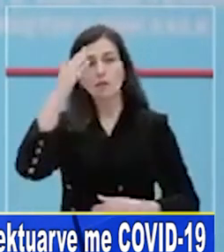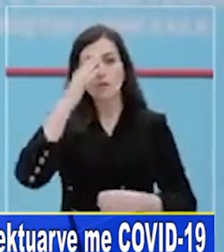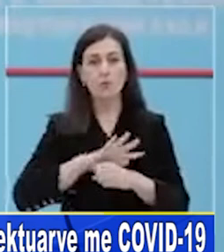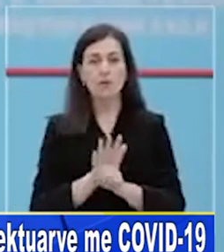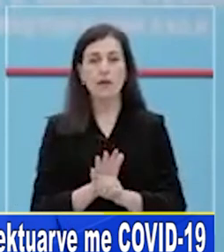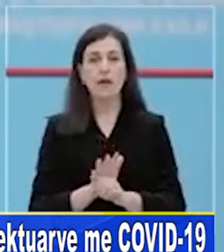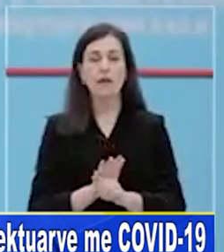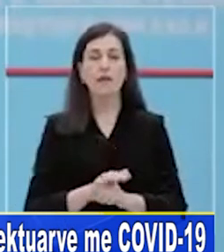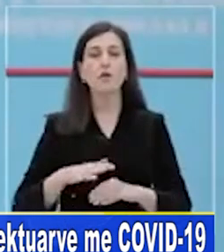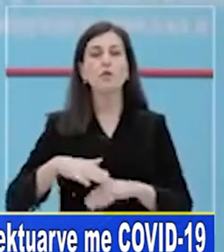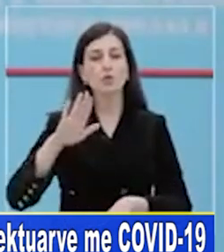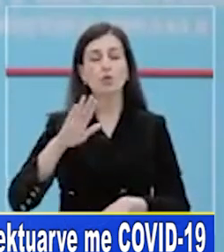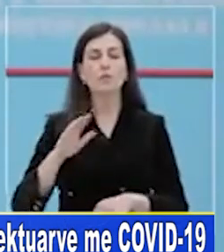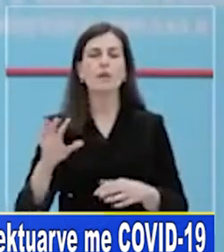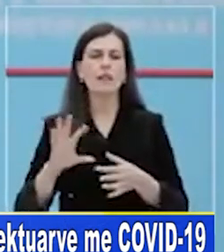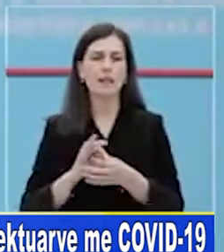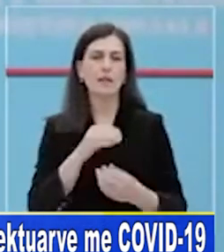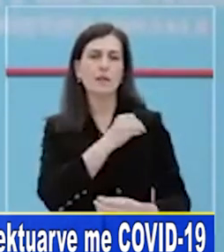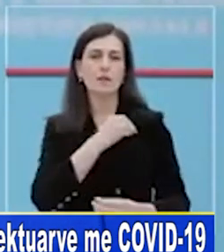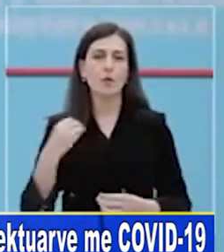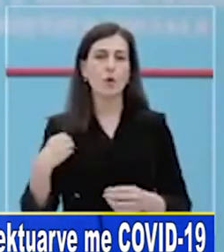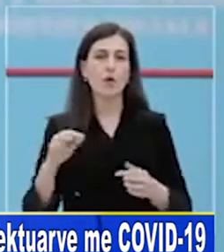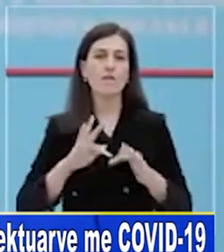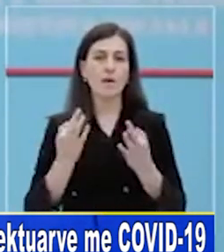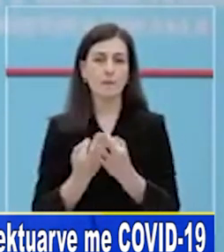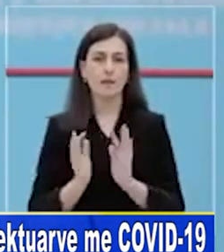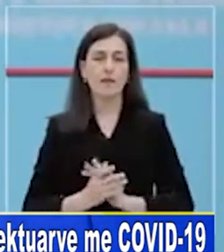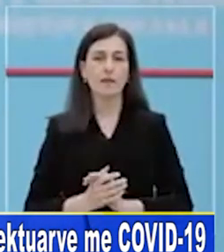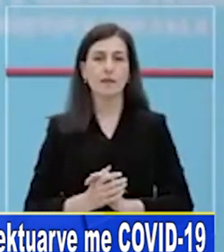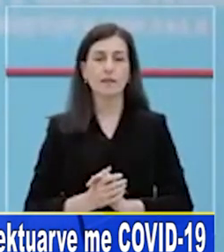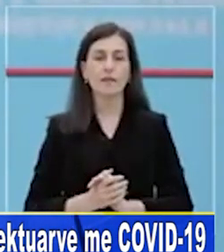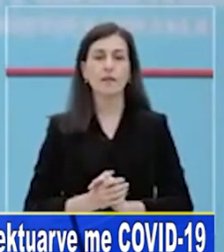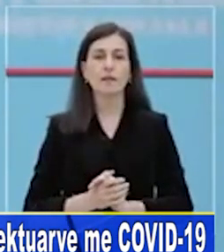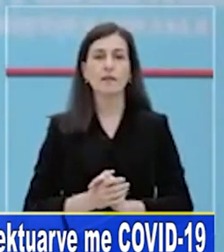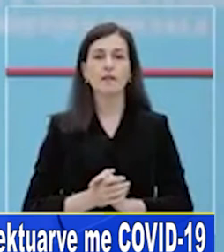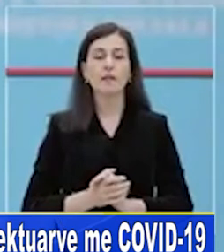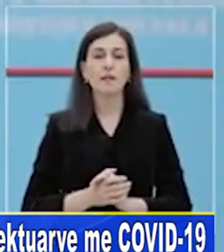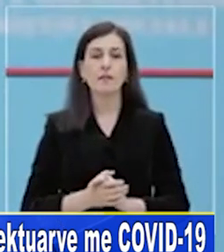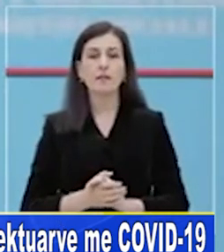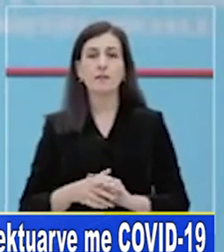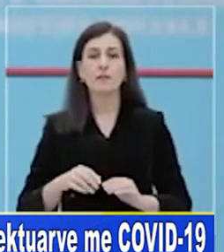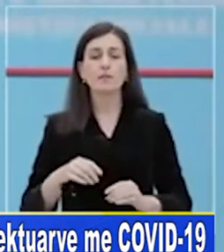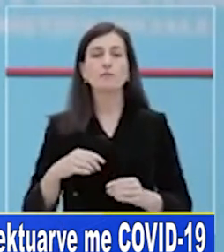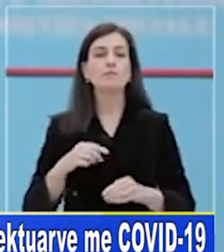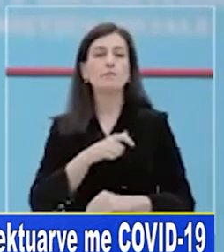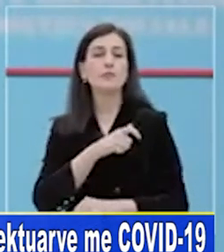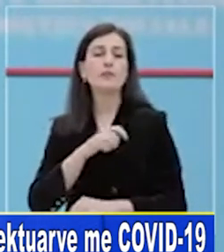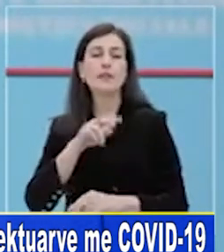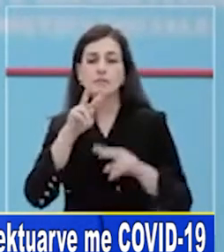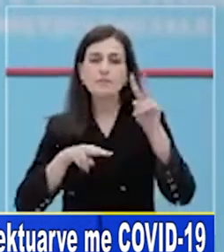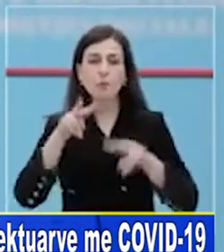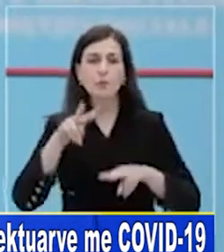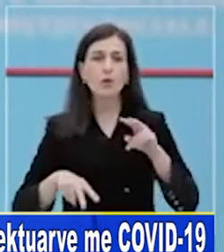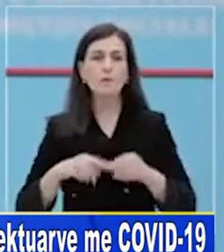tyre po ndiqet nga mjeku i familjes. Dhe për pacientët kryesisht asimptomatik po vijon monitorimi i tyre.